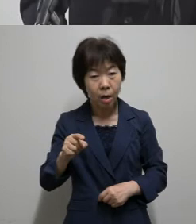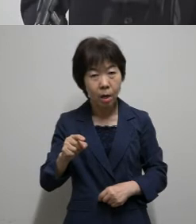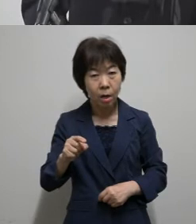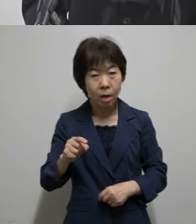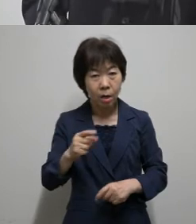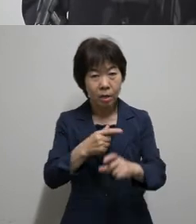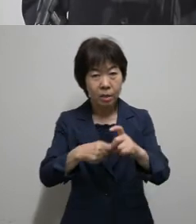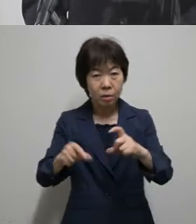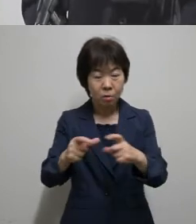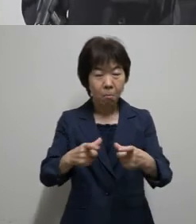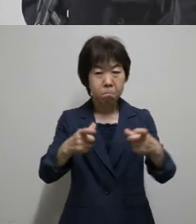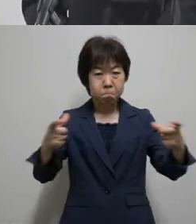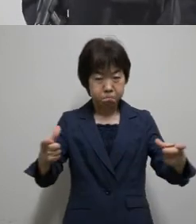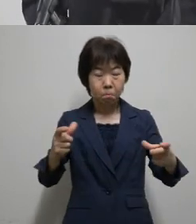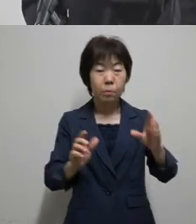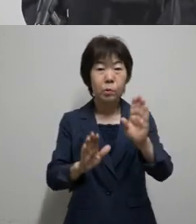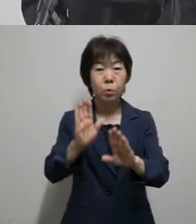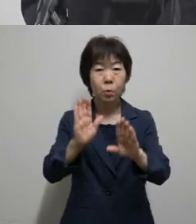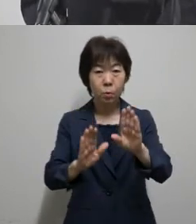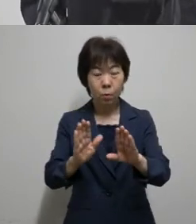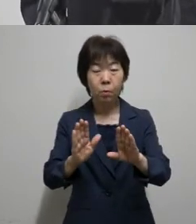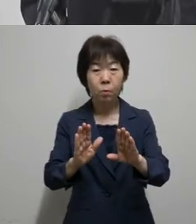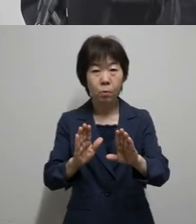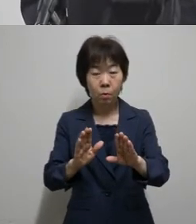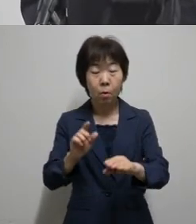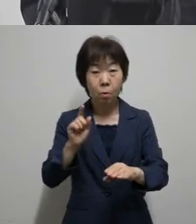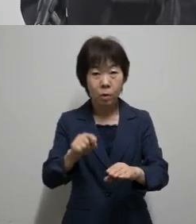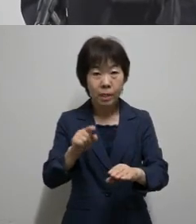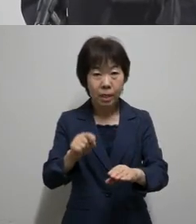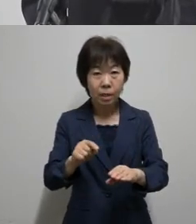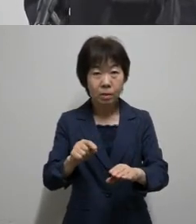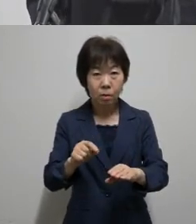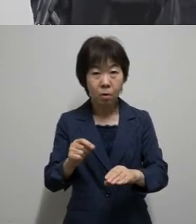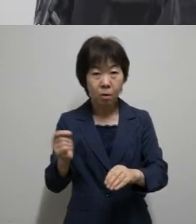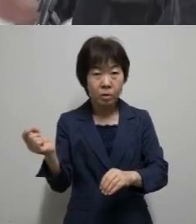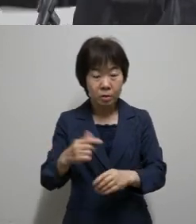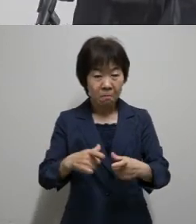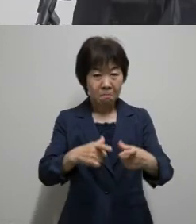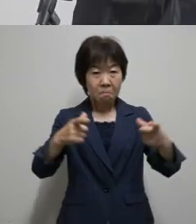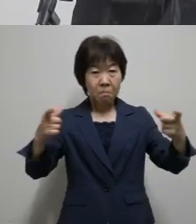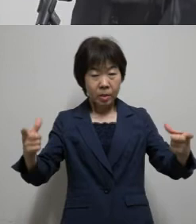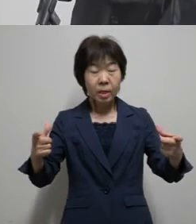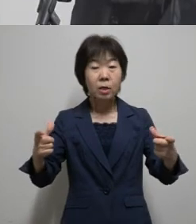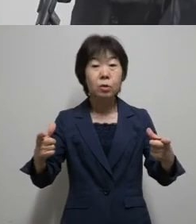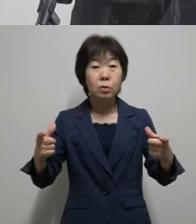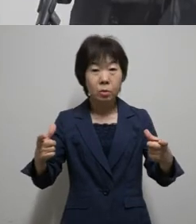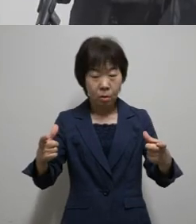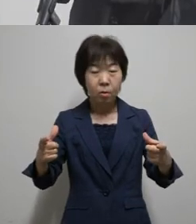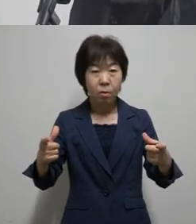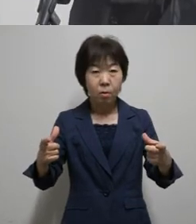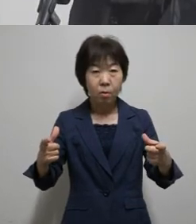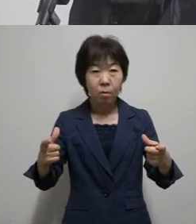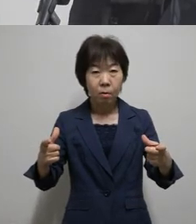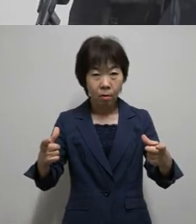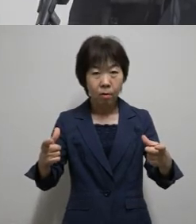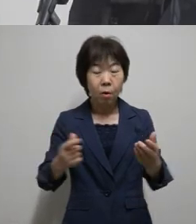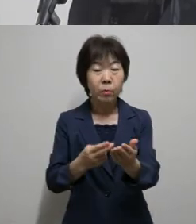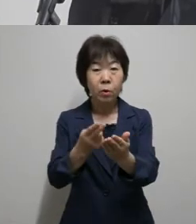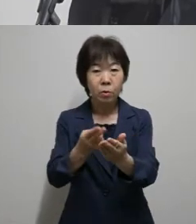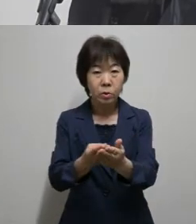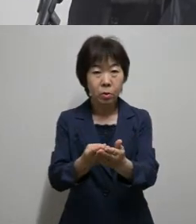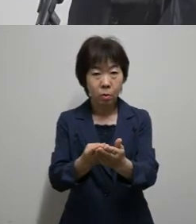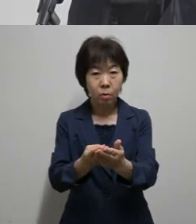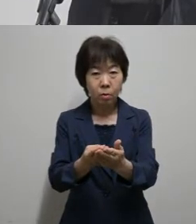という状況でありますがこれだけのハイレベルなものが続きますとやはり相当病床の確保の数